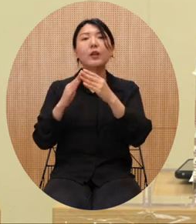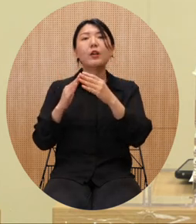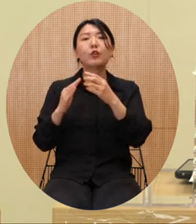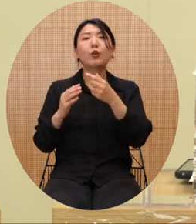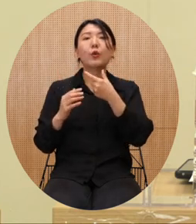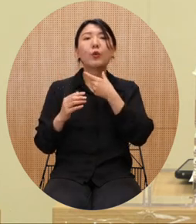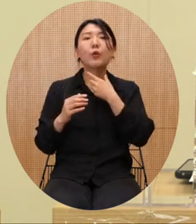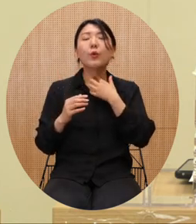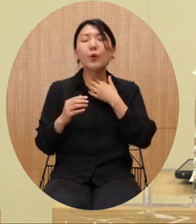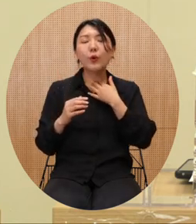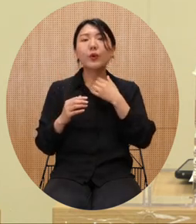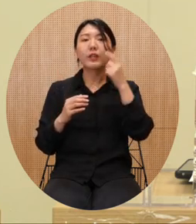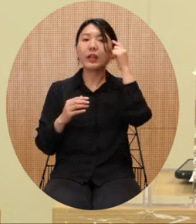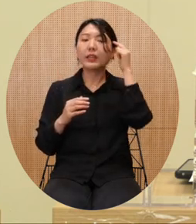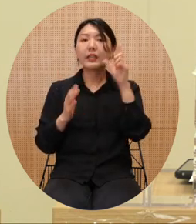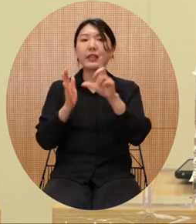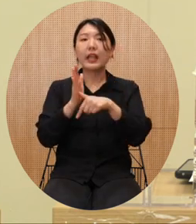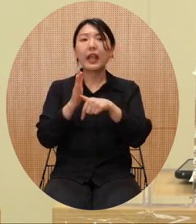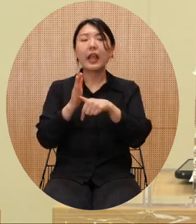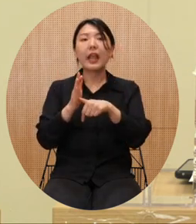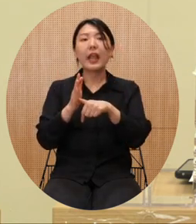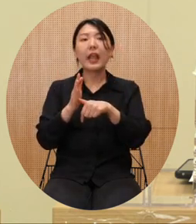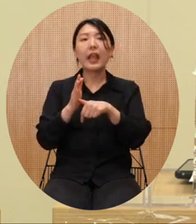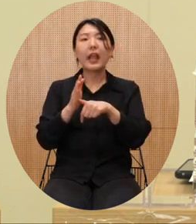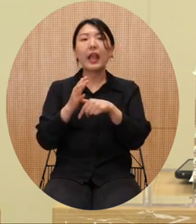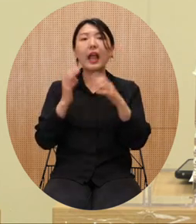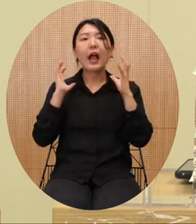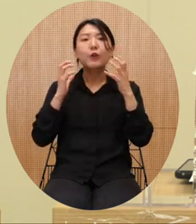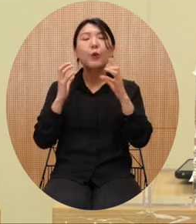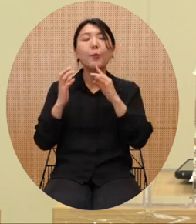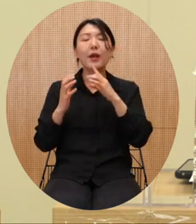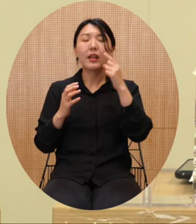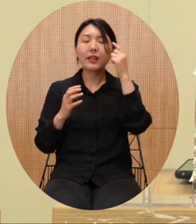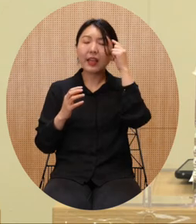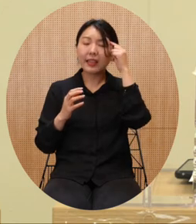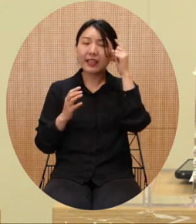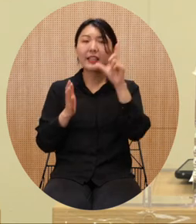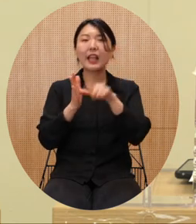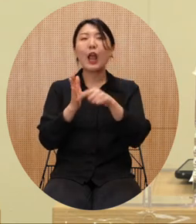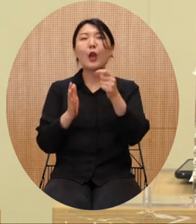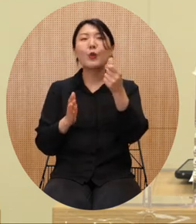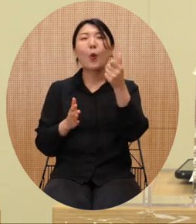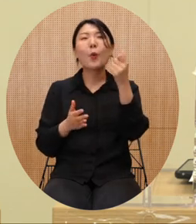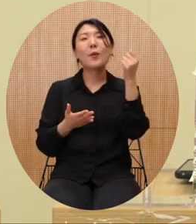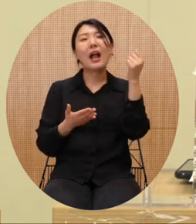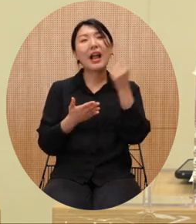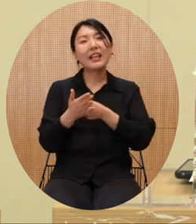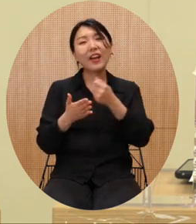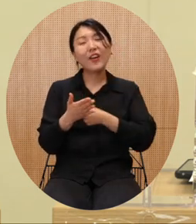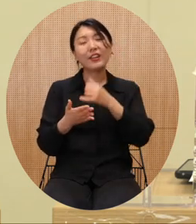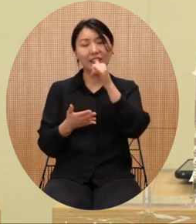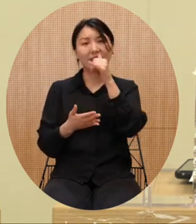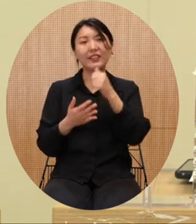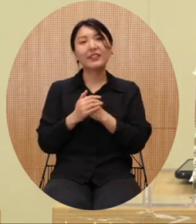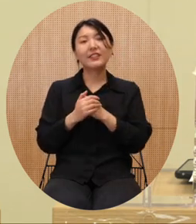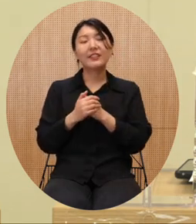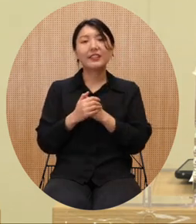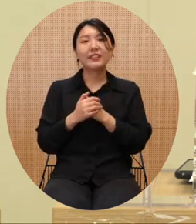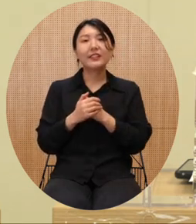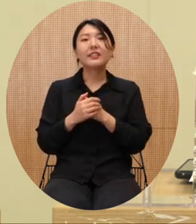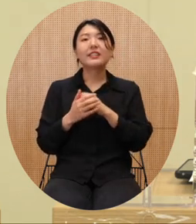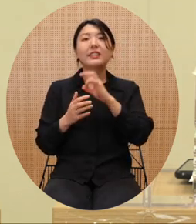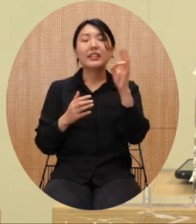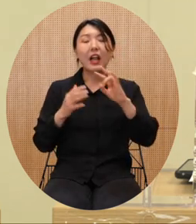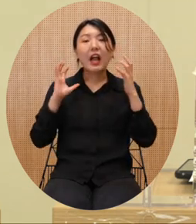주거욕구를 생각했을 때는 아동만 생각하면 약간 다소 아쉽다라는 생각이 듭니다. 그러다